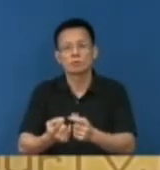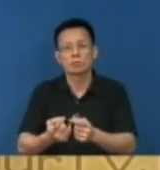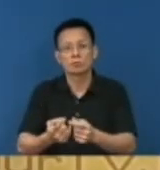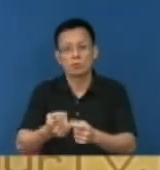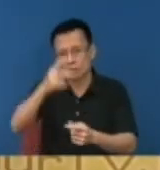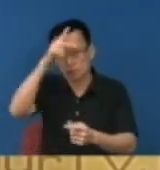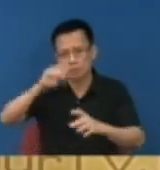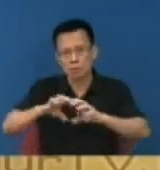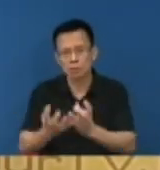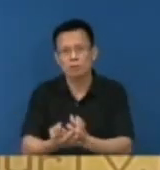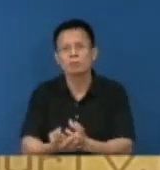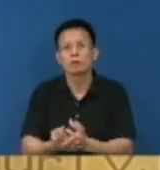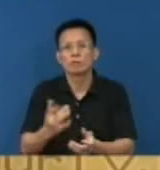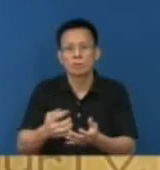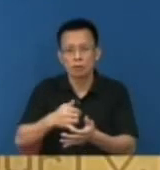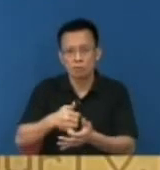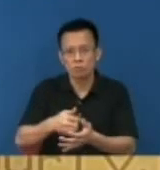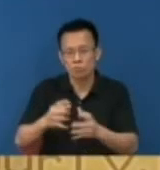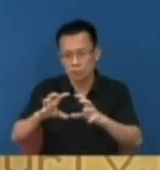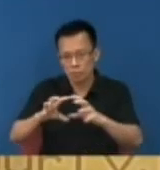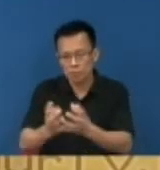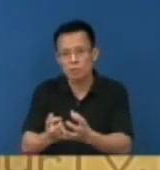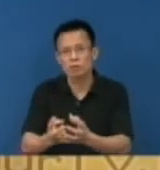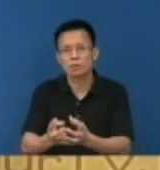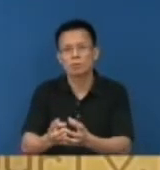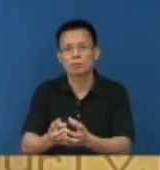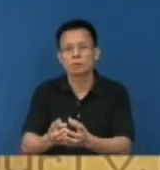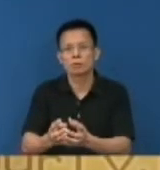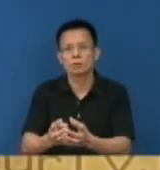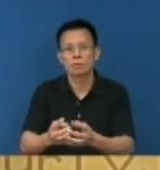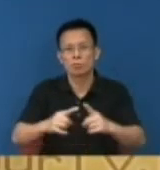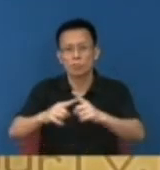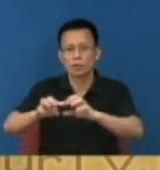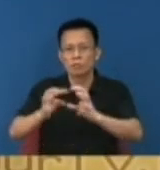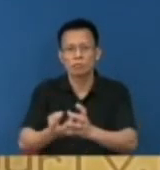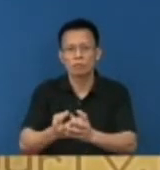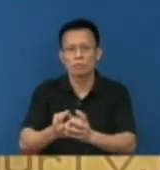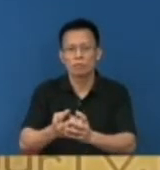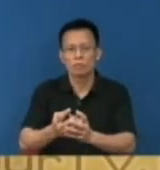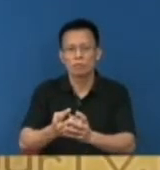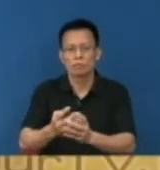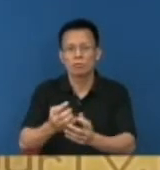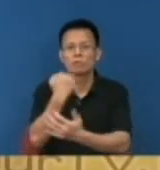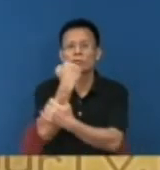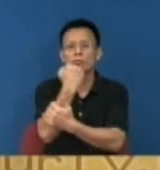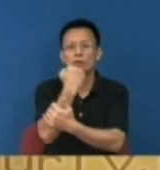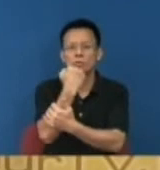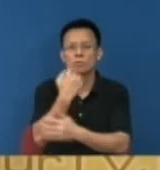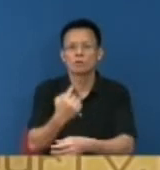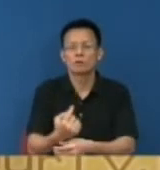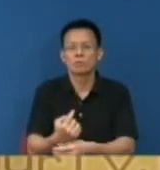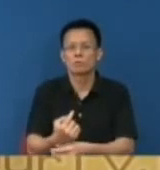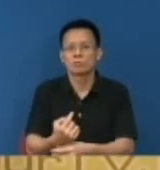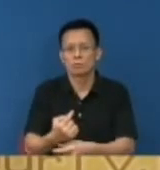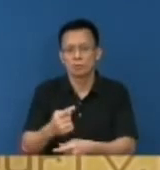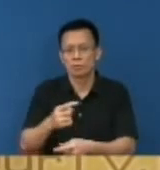新嘅政黨，或者弱小嘅政黨，或者係個人，民主黨係唔應承。就咁嘅意思就係話，唔係顧